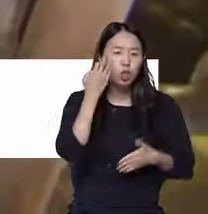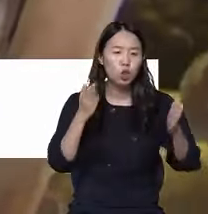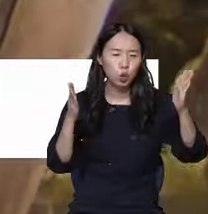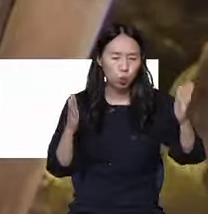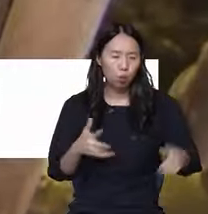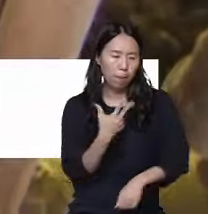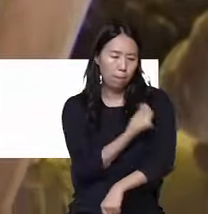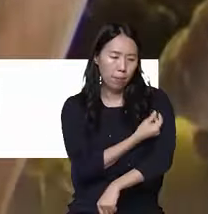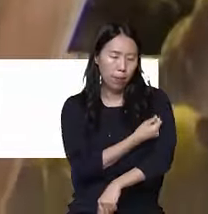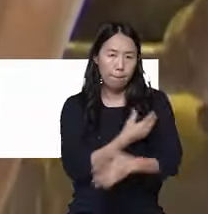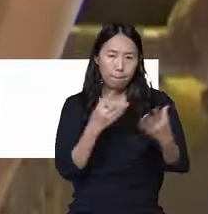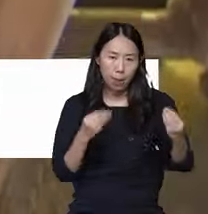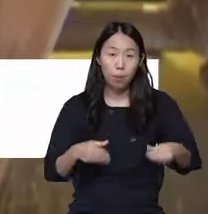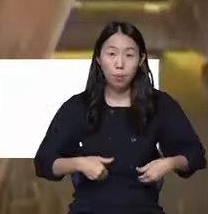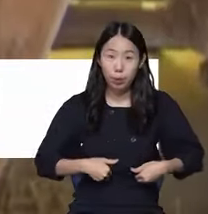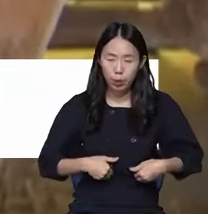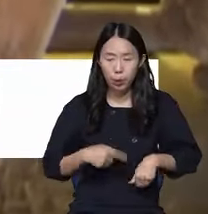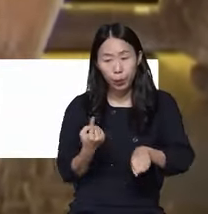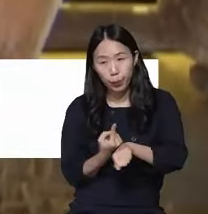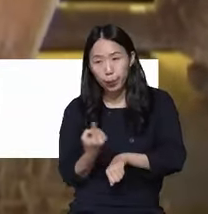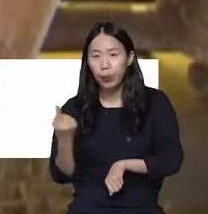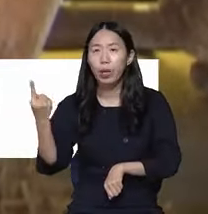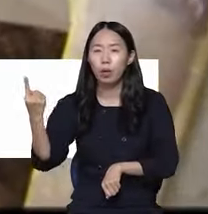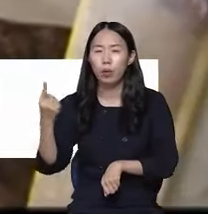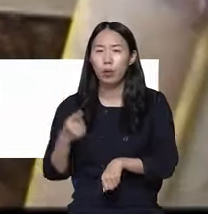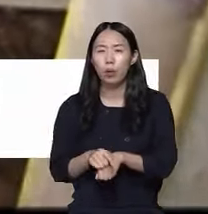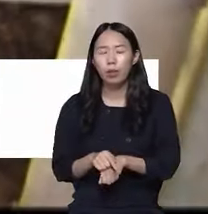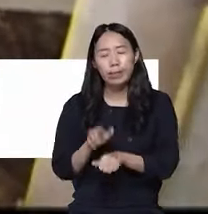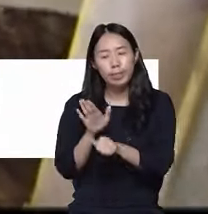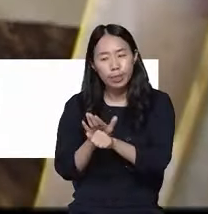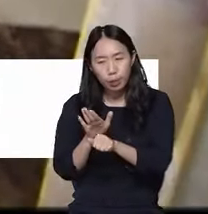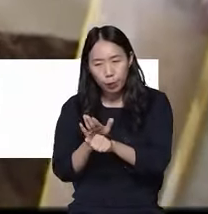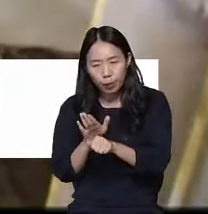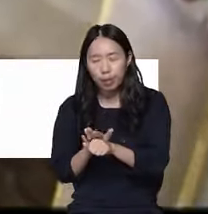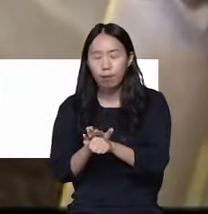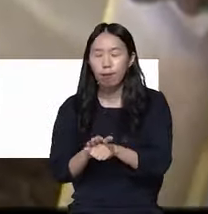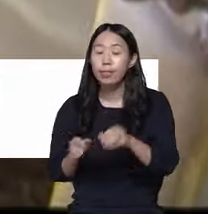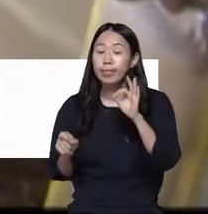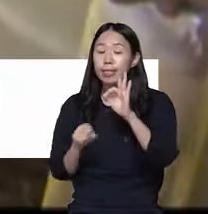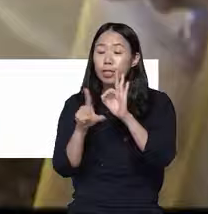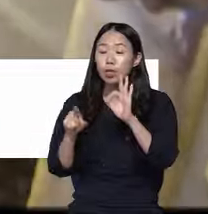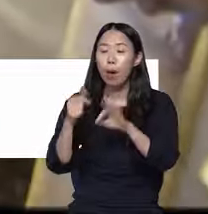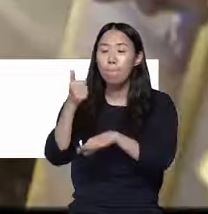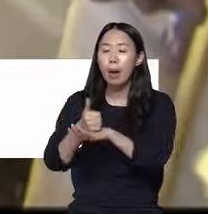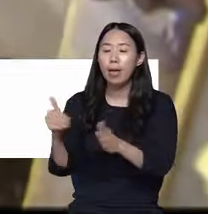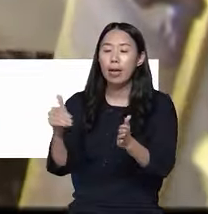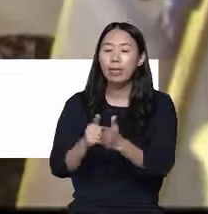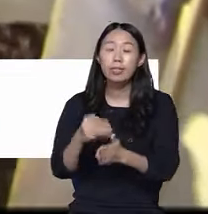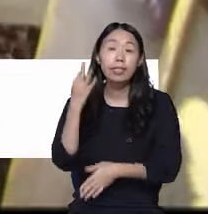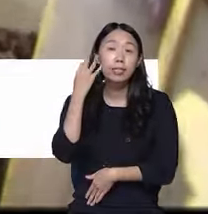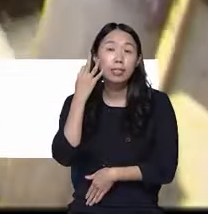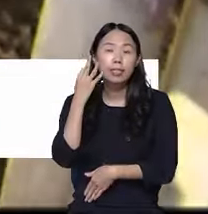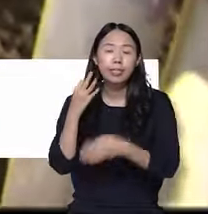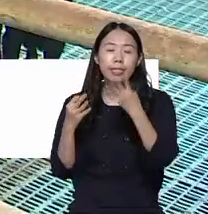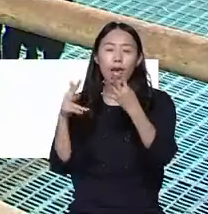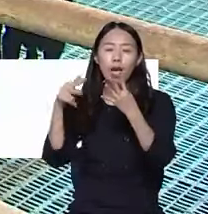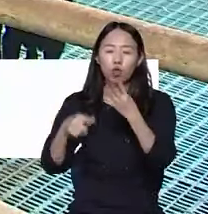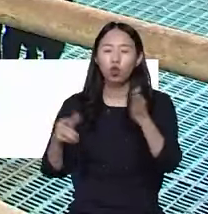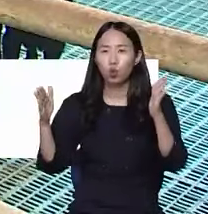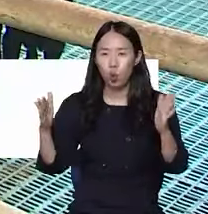자가 접종을 완료하고 그 외 농가는 접종 지원반을 동원해 다음 달 말까지 4주간 실시할